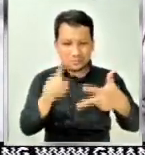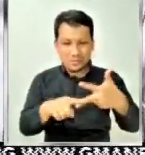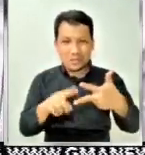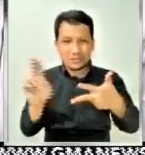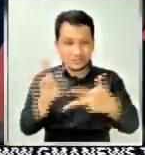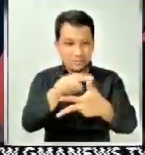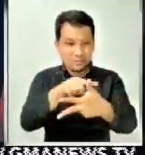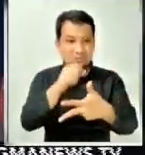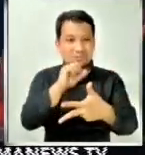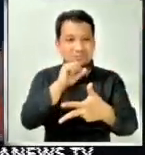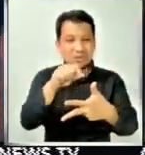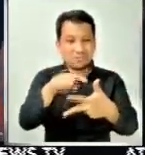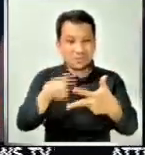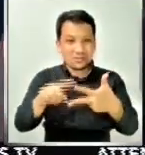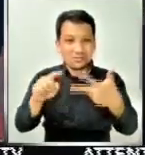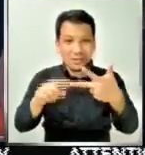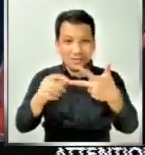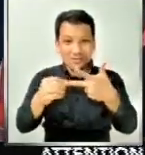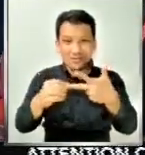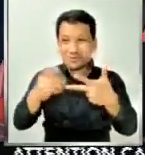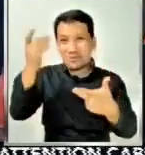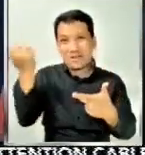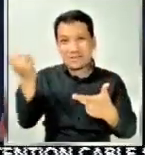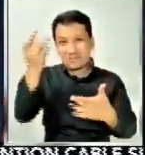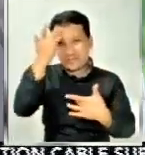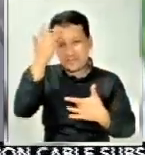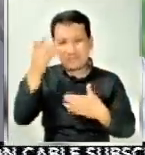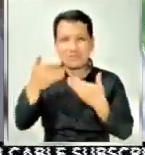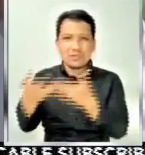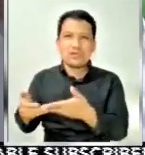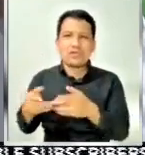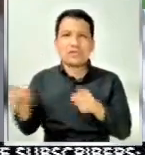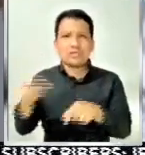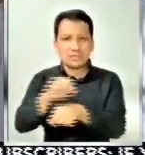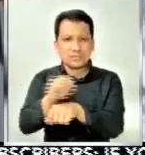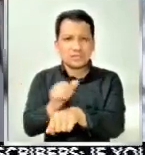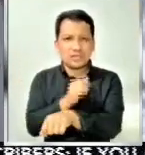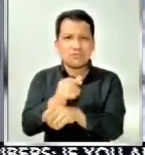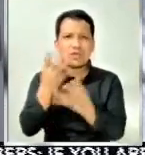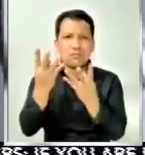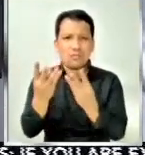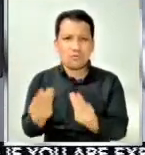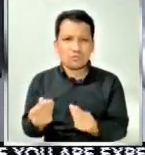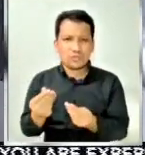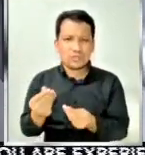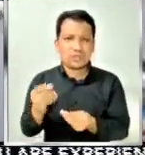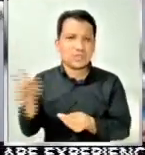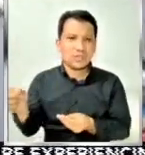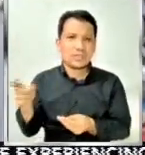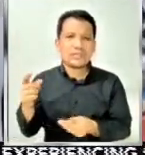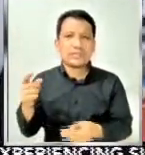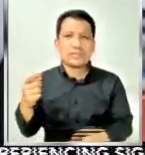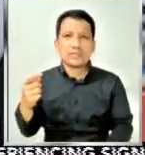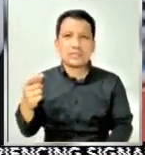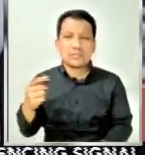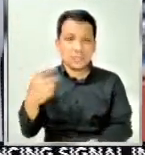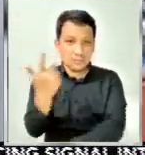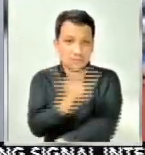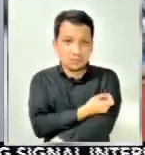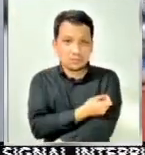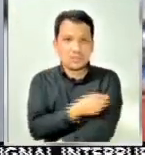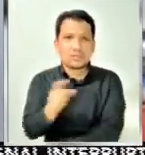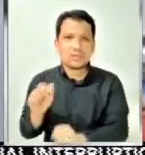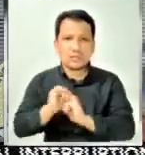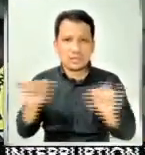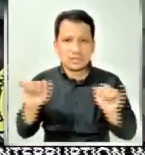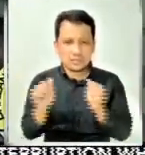ng AstraZeneca vaccines ng San Juan City na 590 doses na lang. Kasama pa sa bilang na ito ang mga bakunang ibinigay